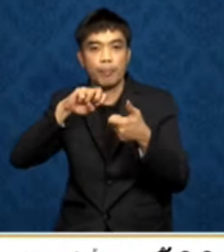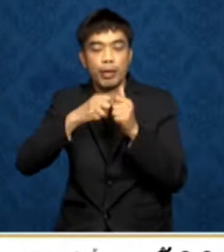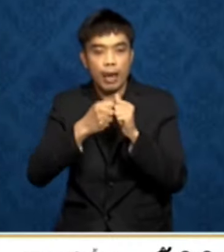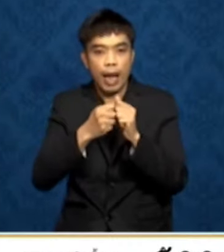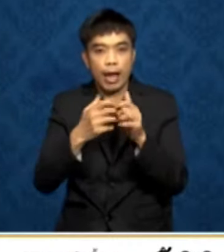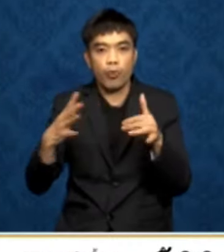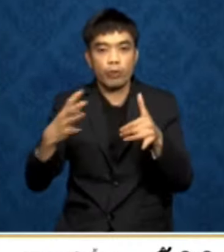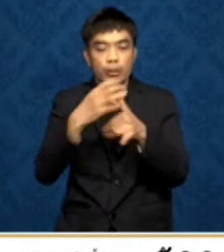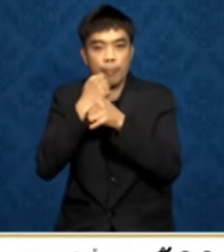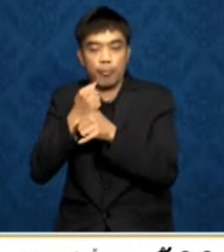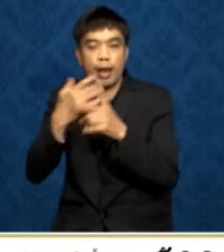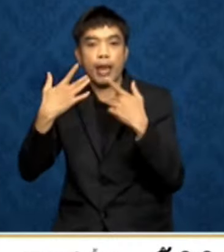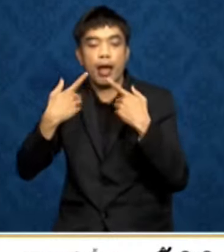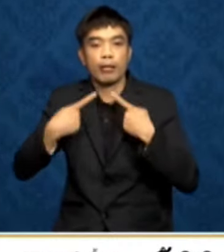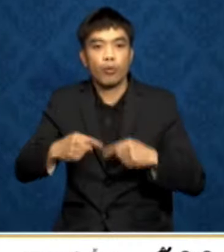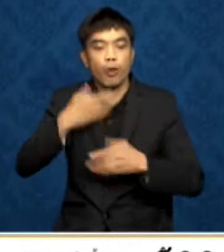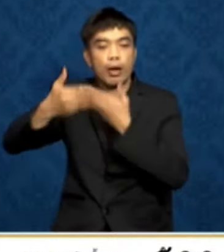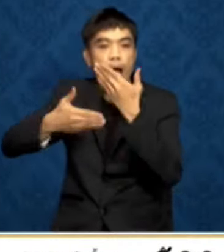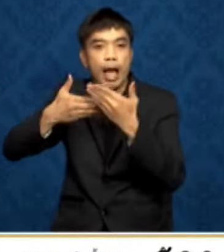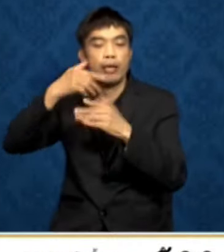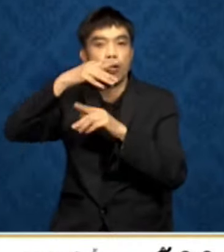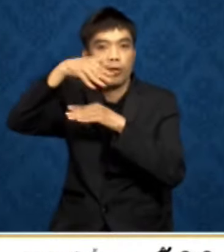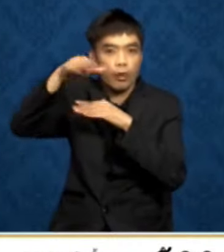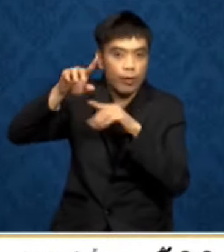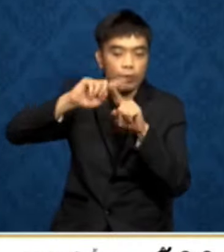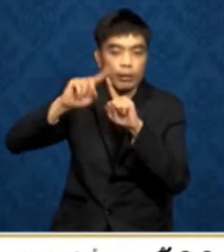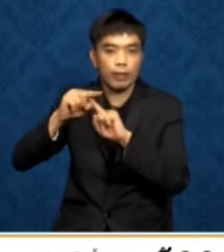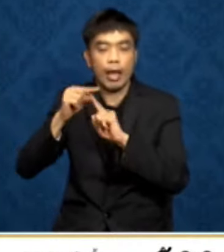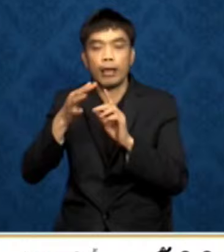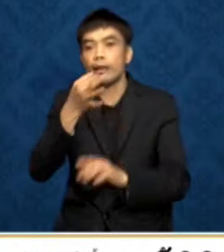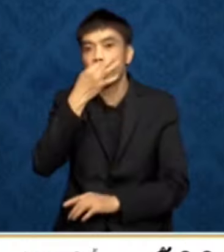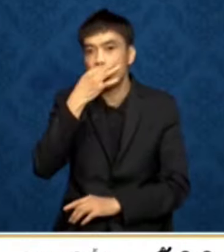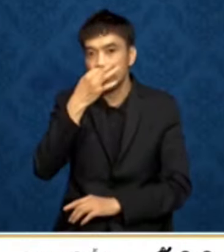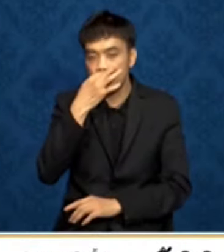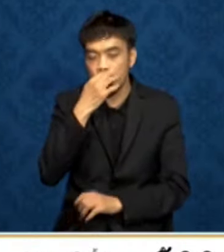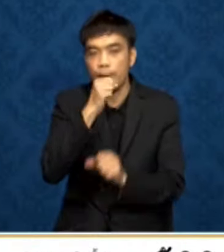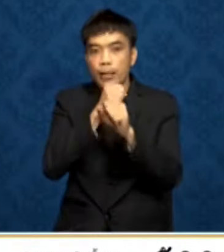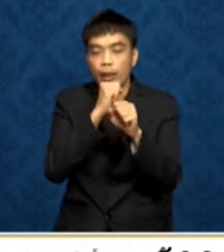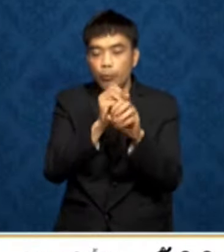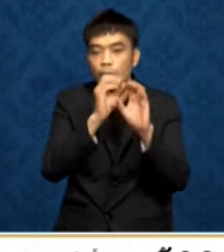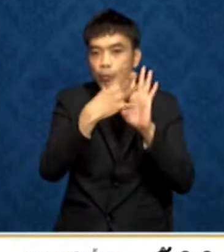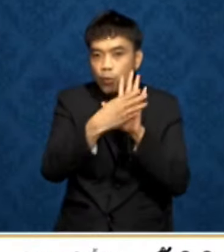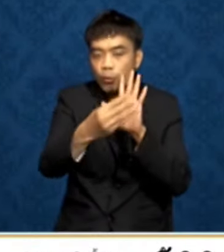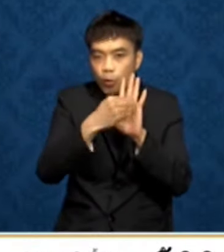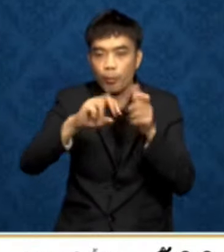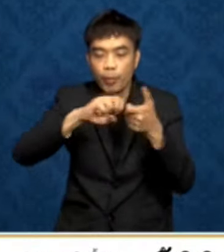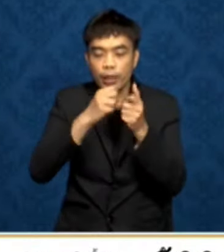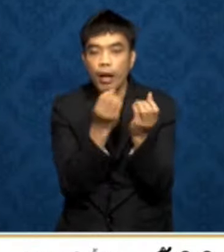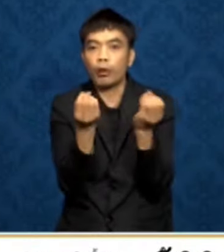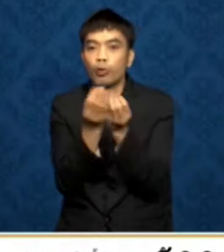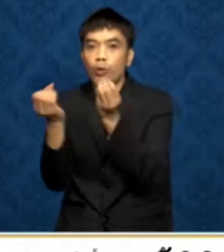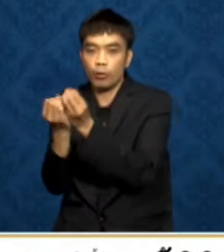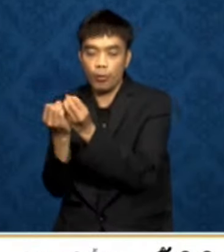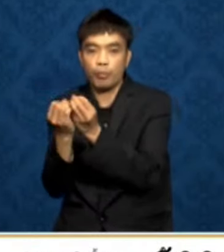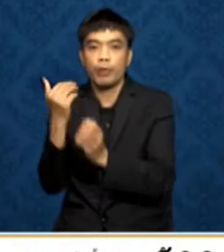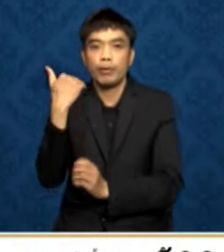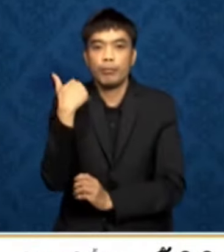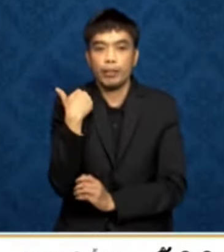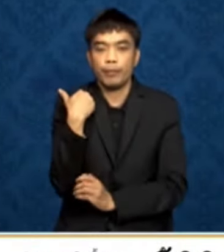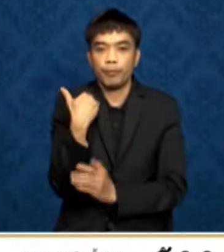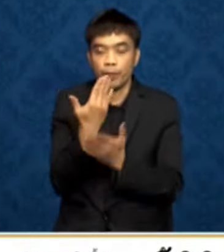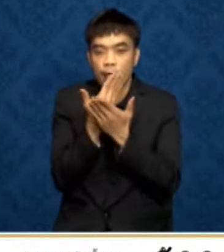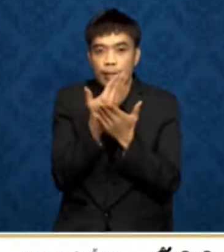งานนะครับเพื่อประโยชน์ของผู้ที่ได้รับความเสียหายแล้วก็ต่อยอดอาชีพของผู้ที่ได้รับผลกระทบต่างๆเหล่านั้นส่วนงบที่เป็นงบ